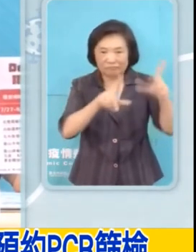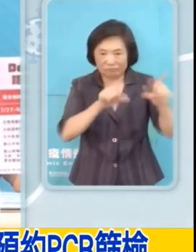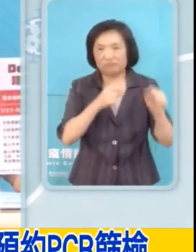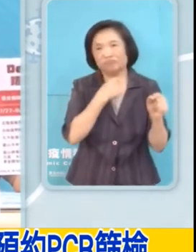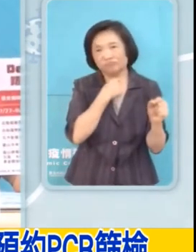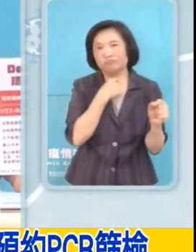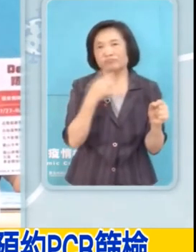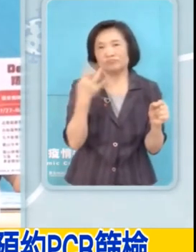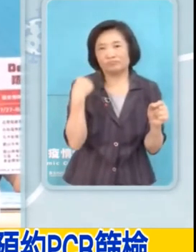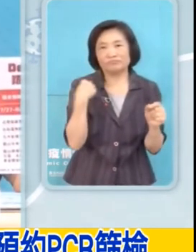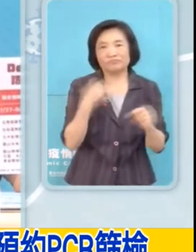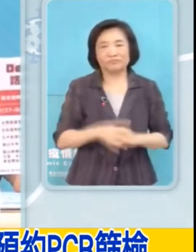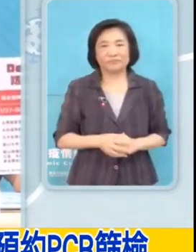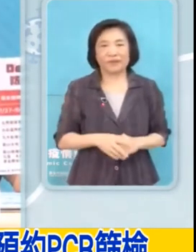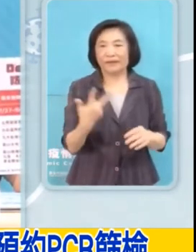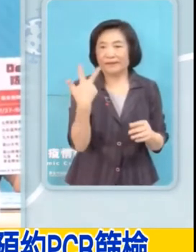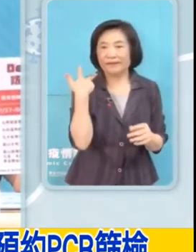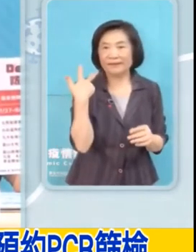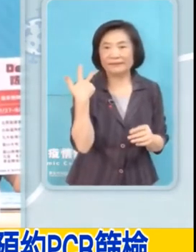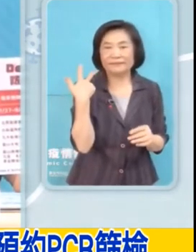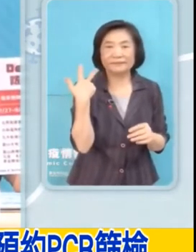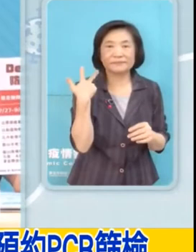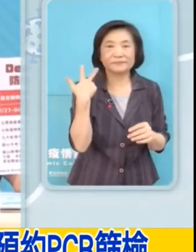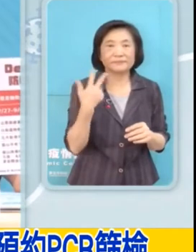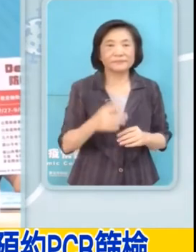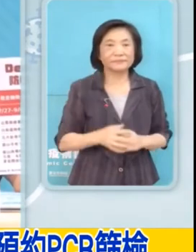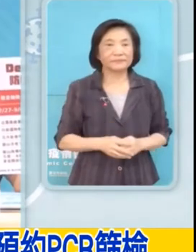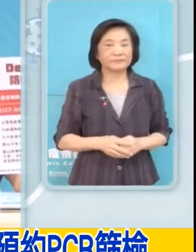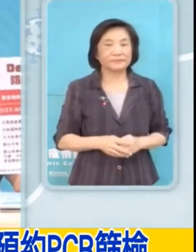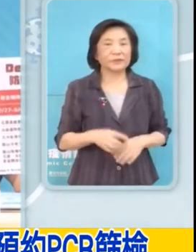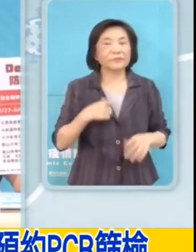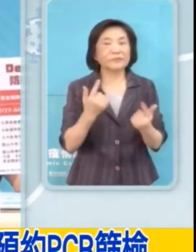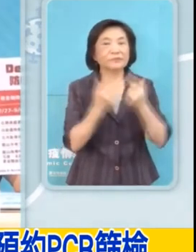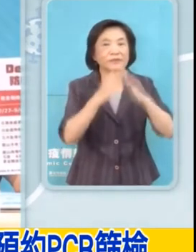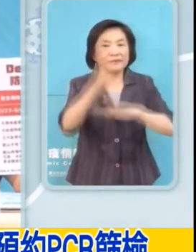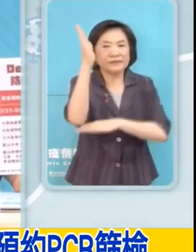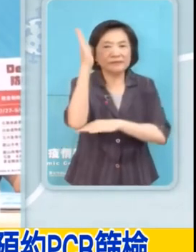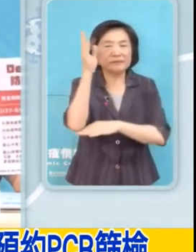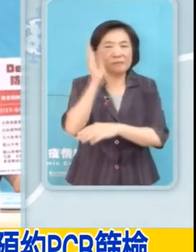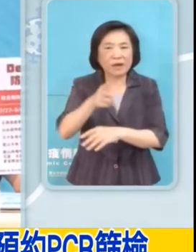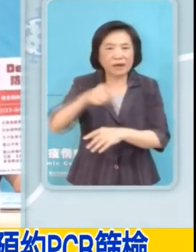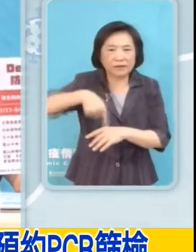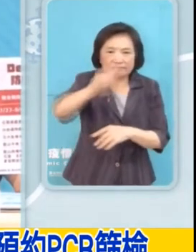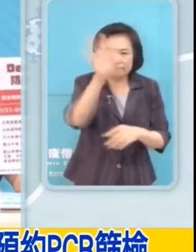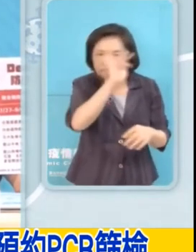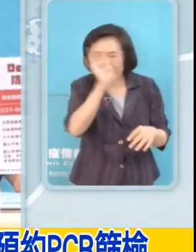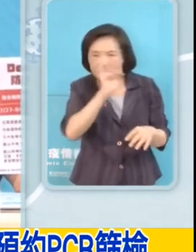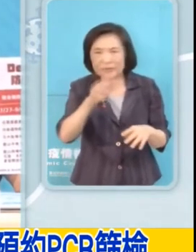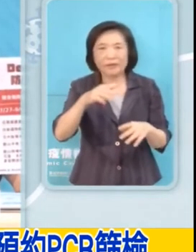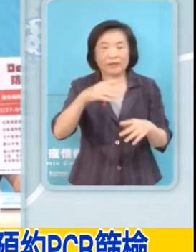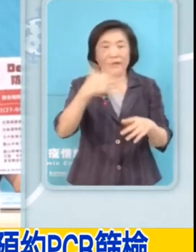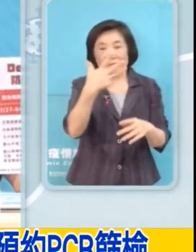所以就在。上个礼拜你知道我们其实我们是台北市政府查核了